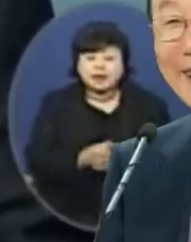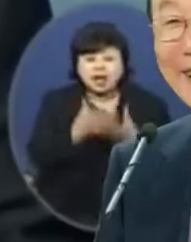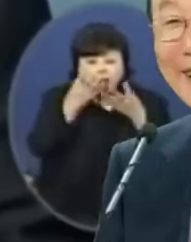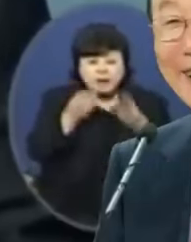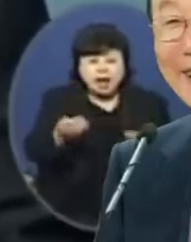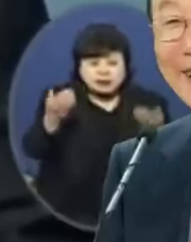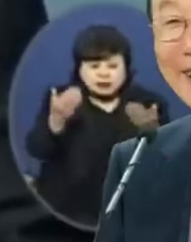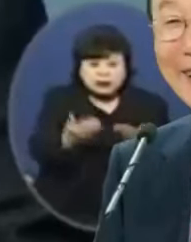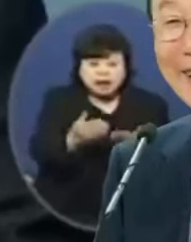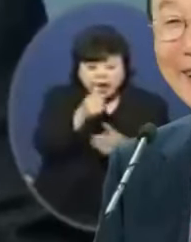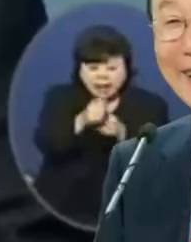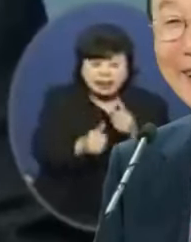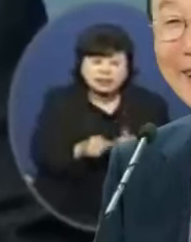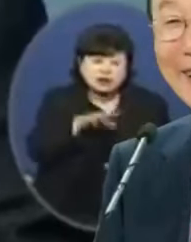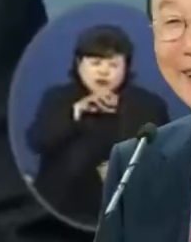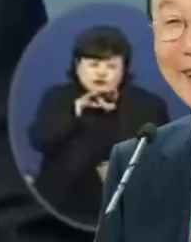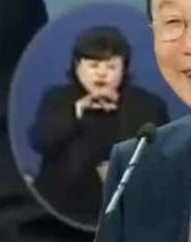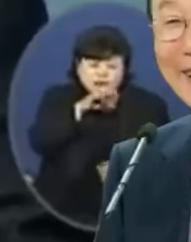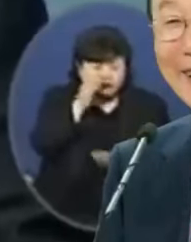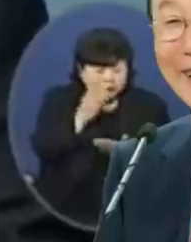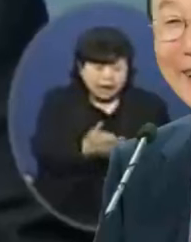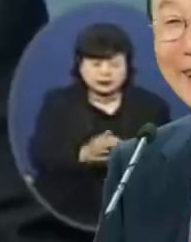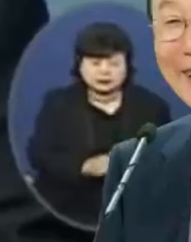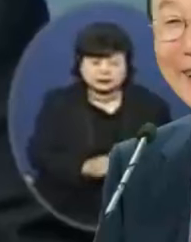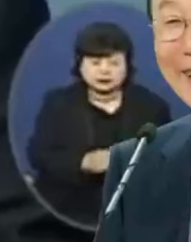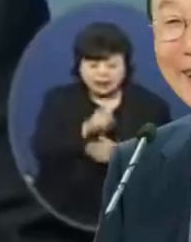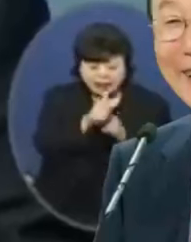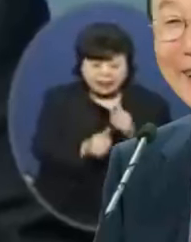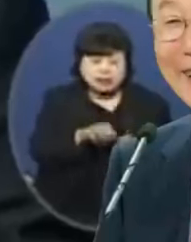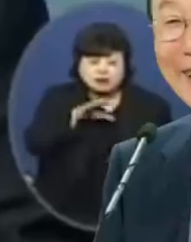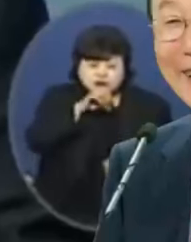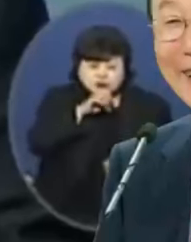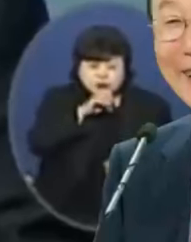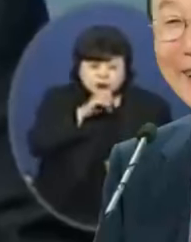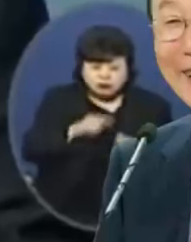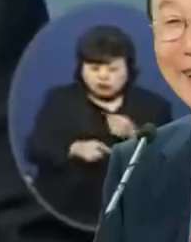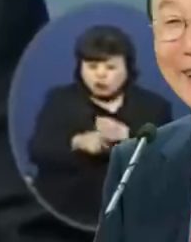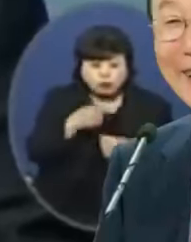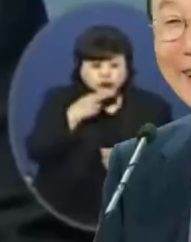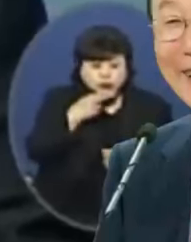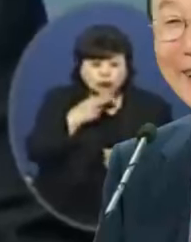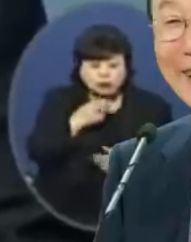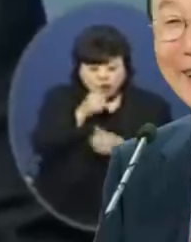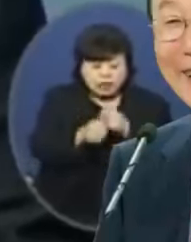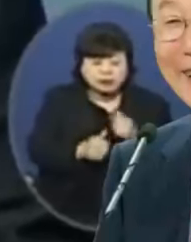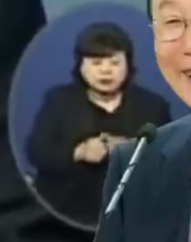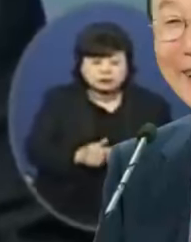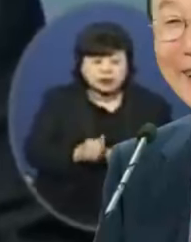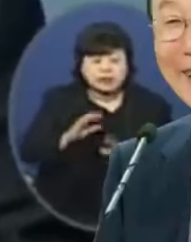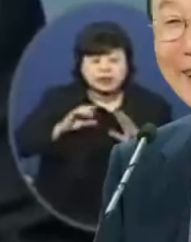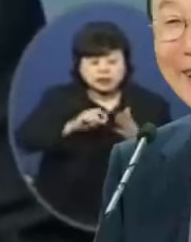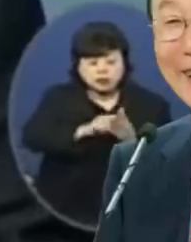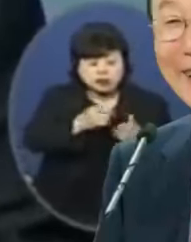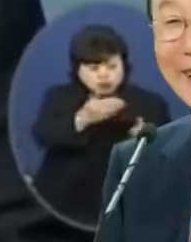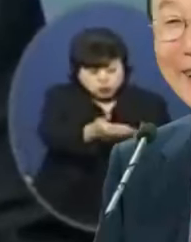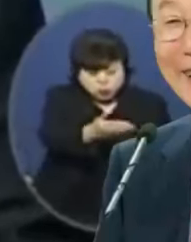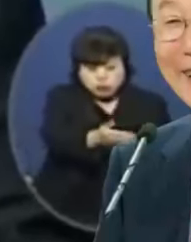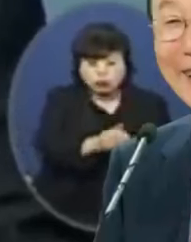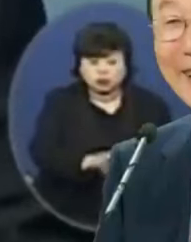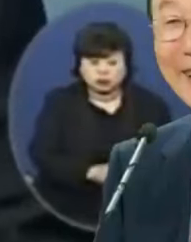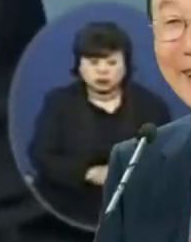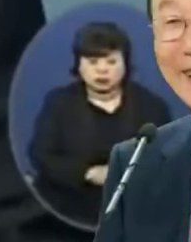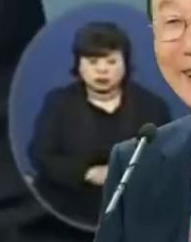많은 일에 우리가 자꾸 하나님을 원망하는데 하나님은 원망받을 이유가 없어요. 하나님은 천국 열쇠를 여러분에게 주었기